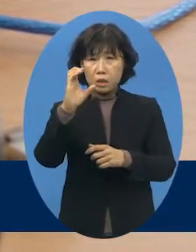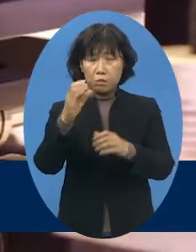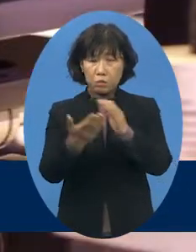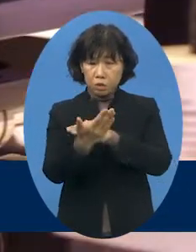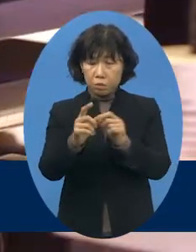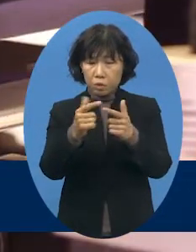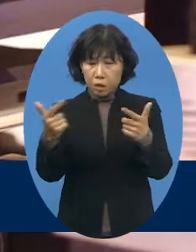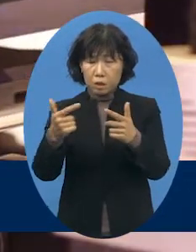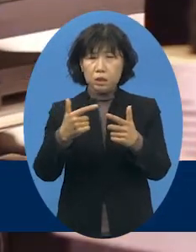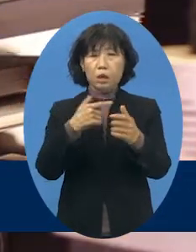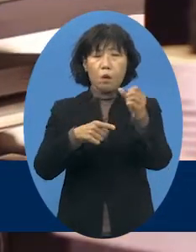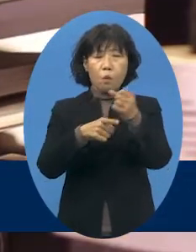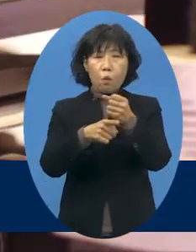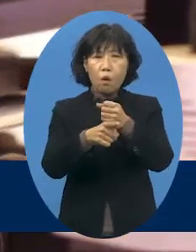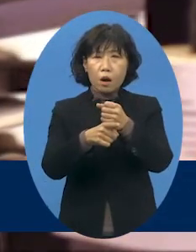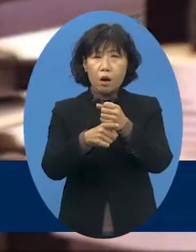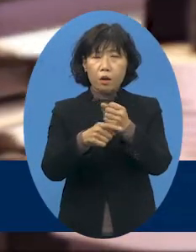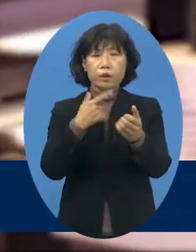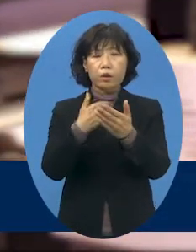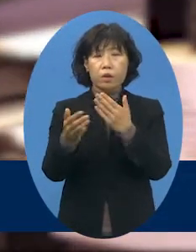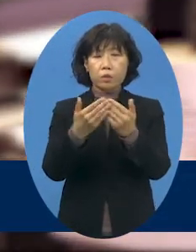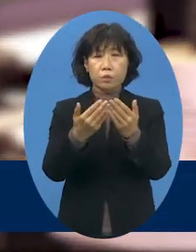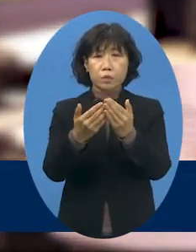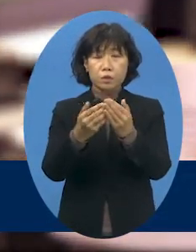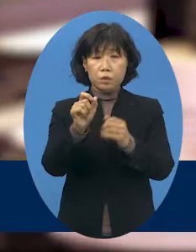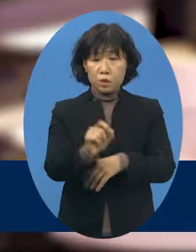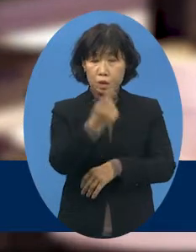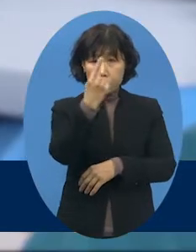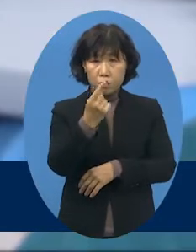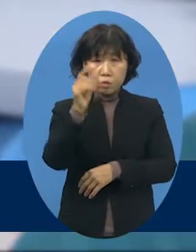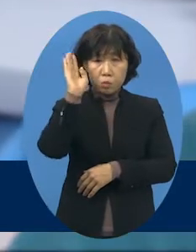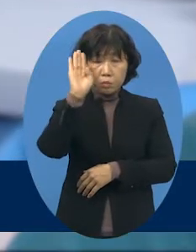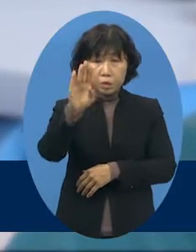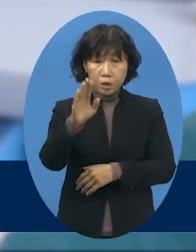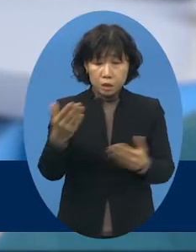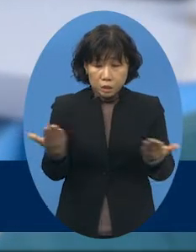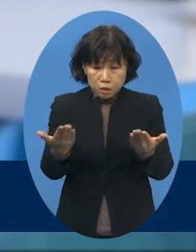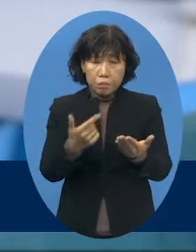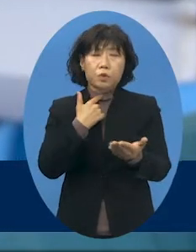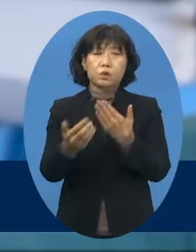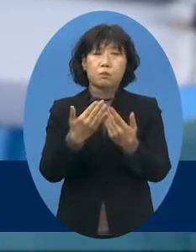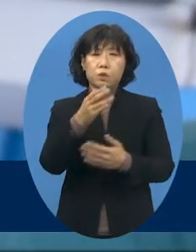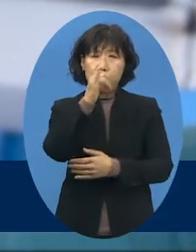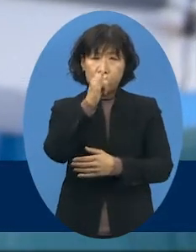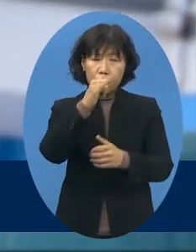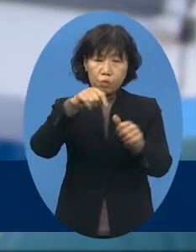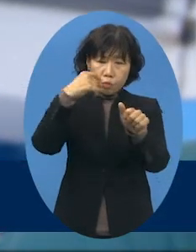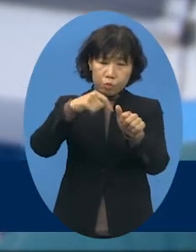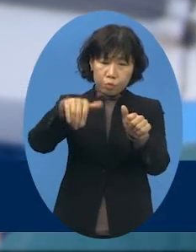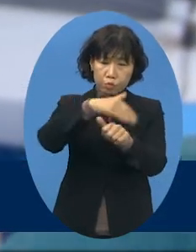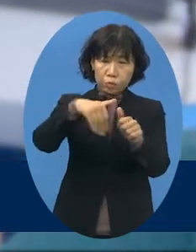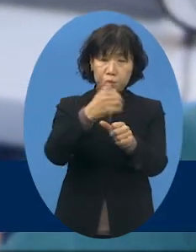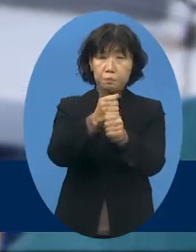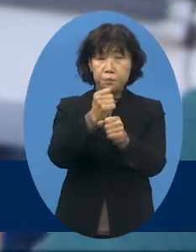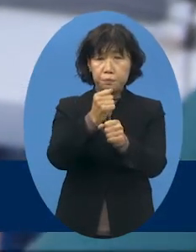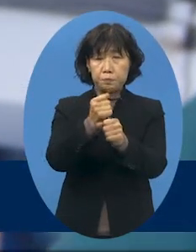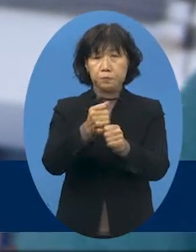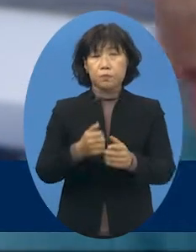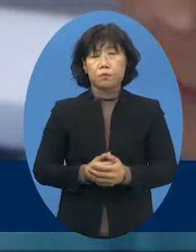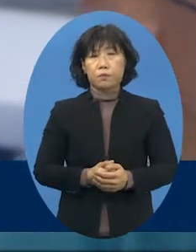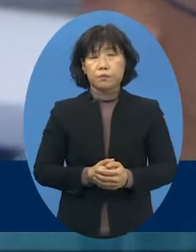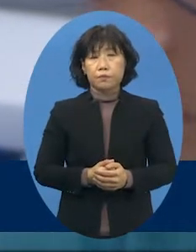미래 과학교육 이 지원되며 다양한 과학 체험을 통해 미래 직업을 탐색할 수 있는 창의적인 교육 환경도